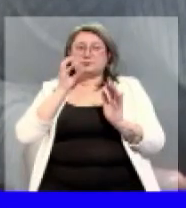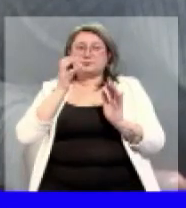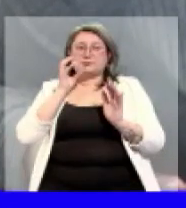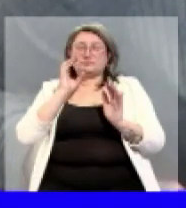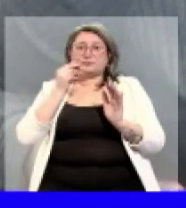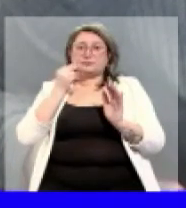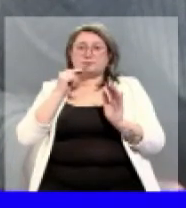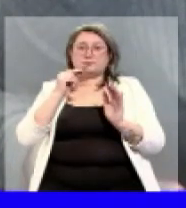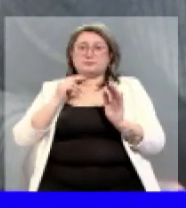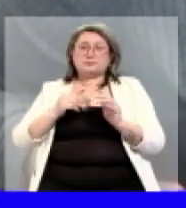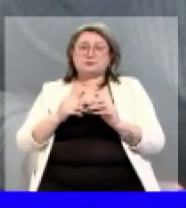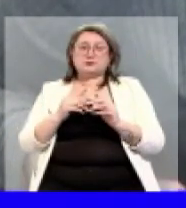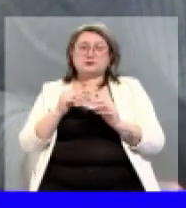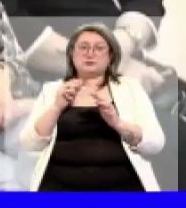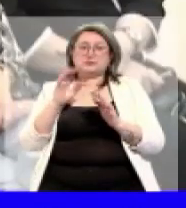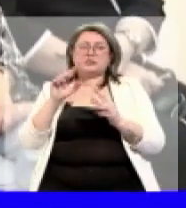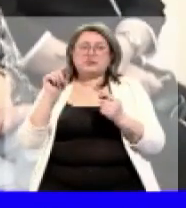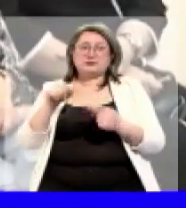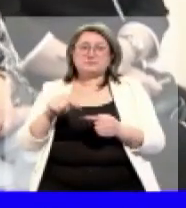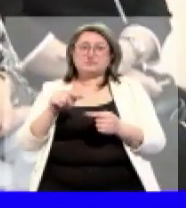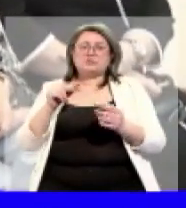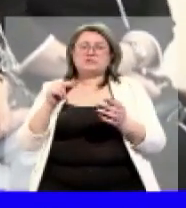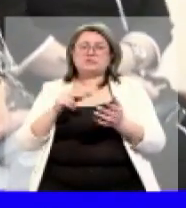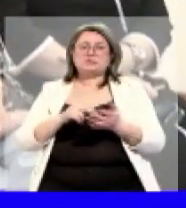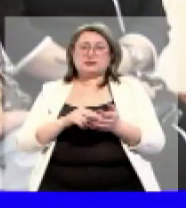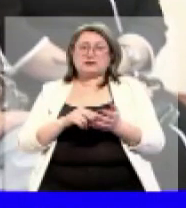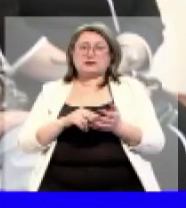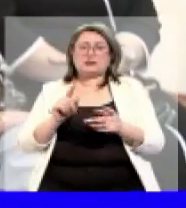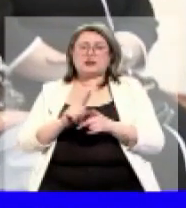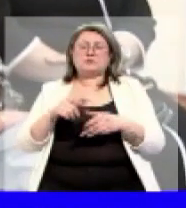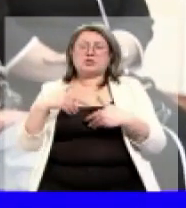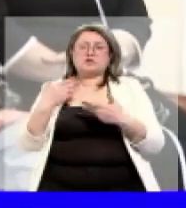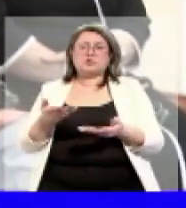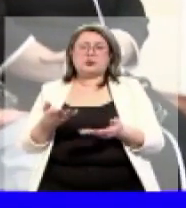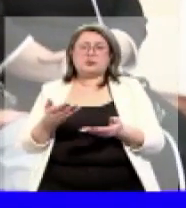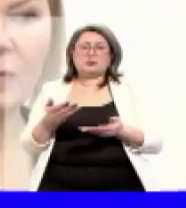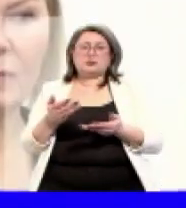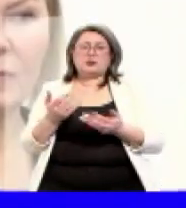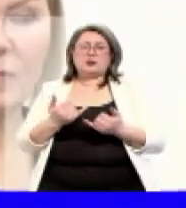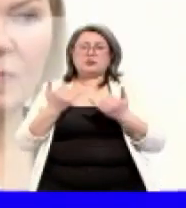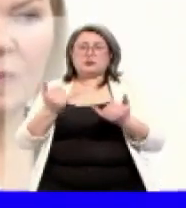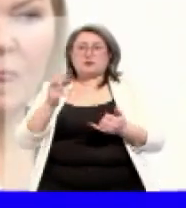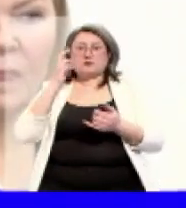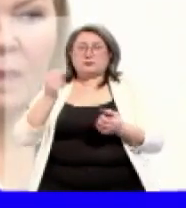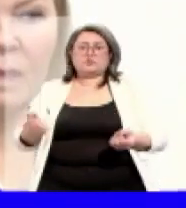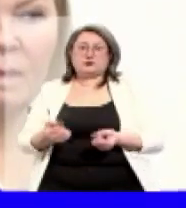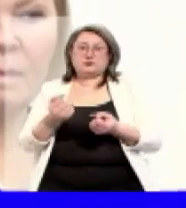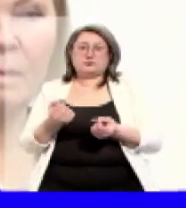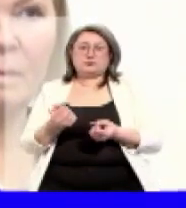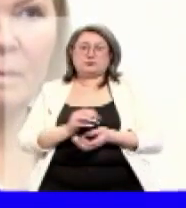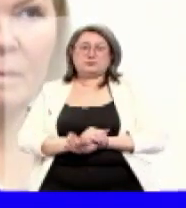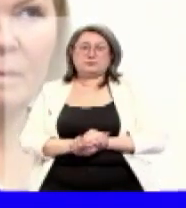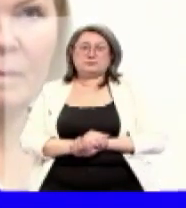болса дейді. Сондай ақ азық түлік өнімдерін жеткізушілеріне мемлекетті қолдау көрсету ұсынысын да айтты.